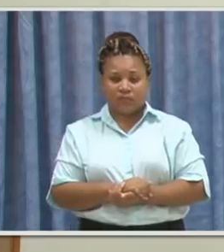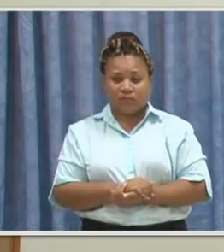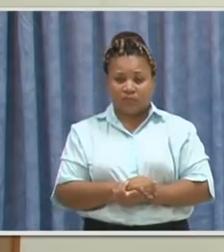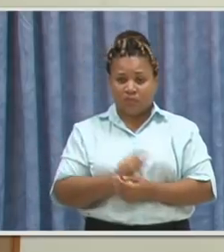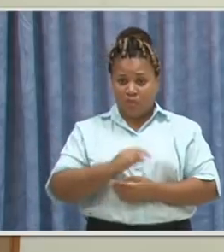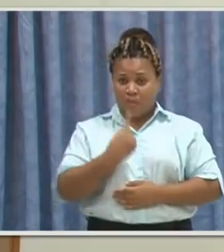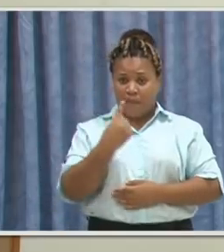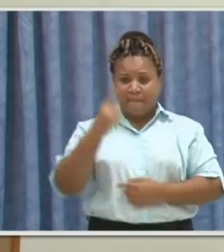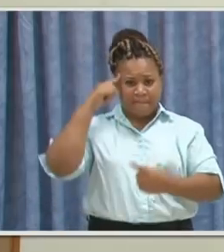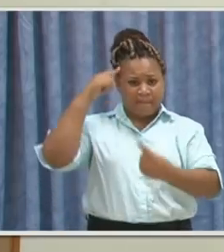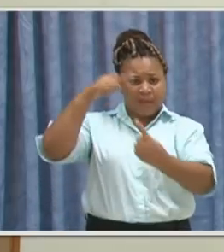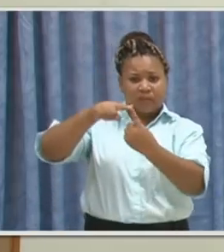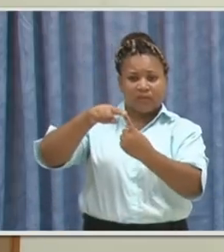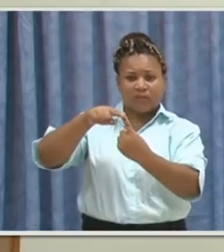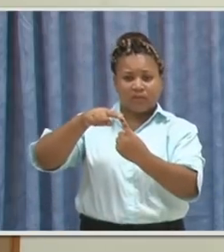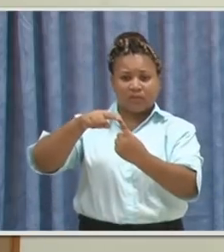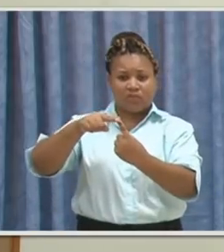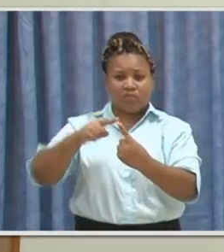at risk